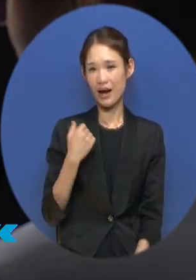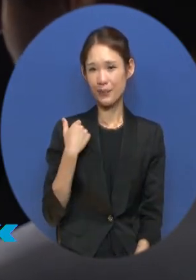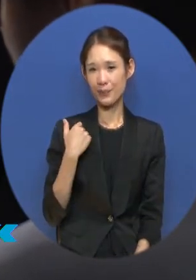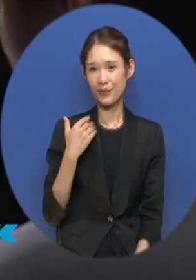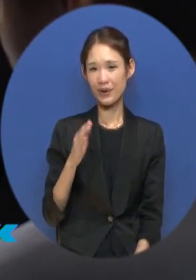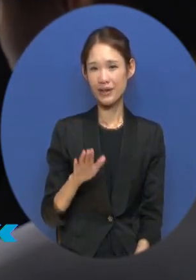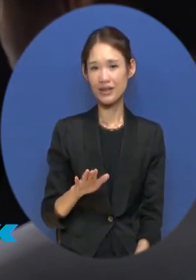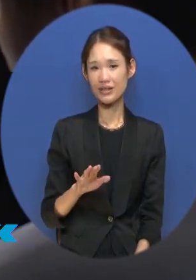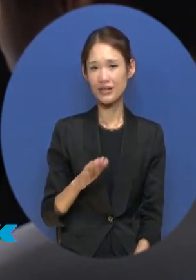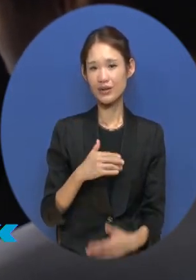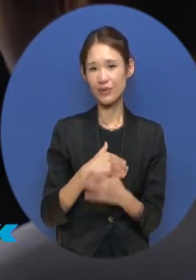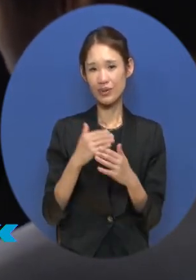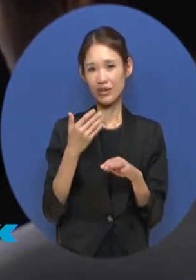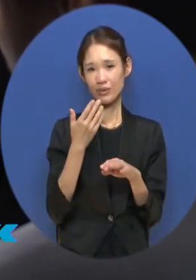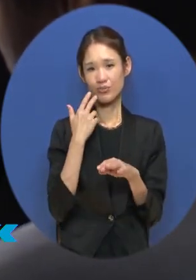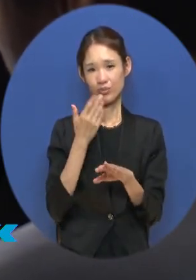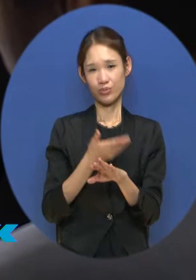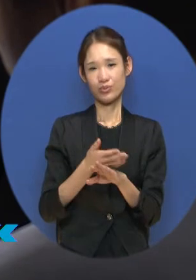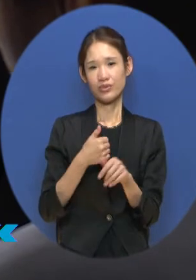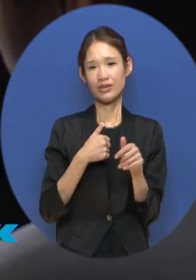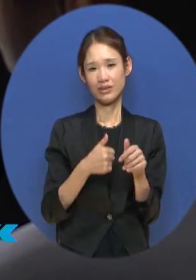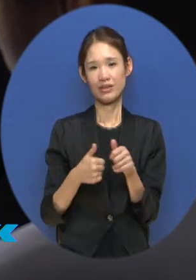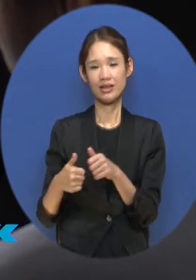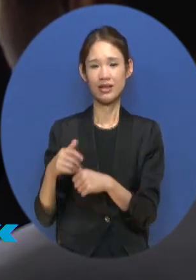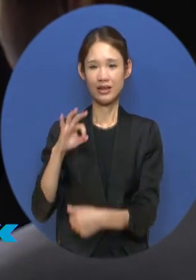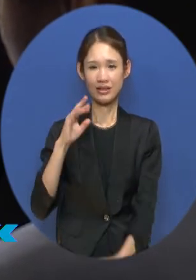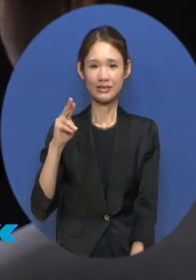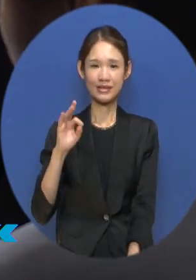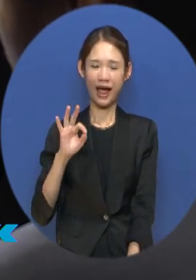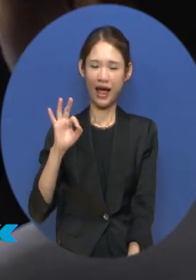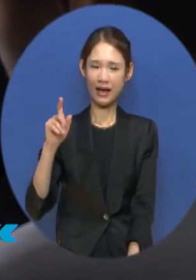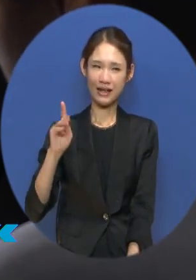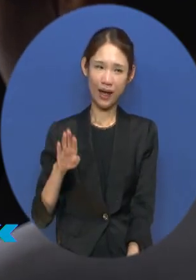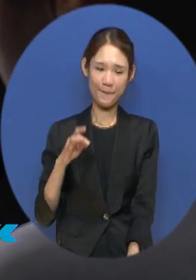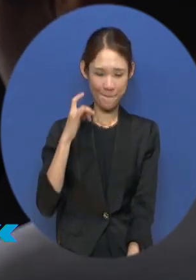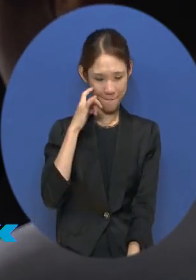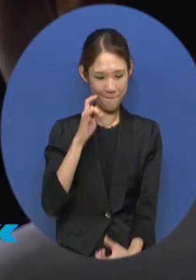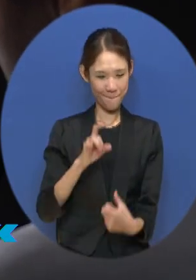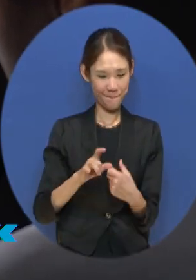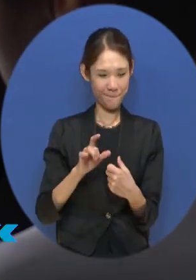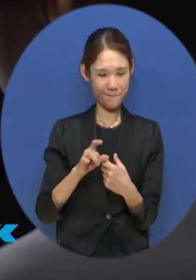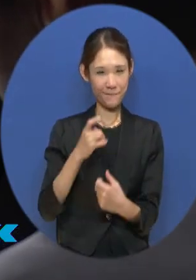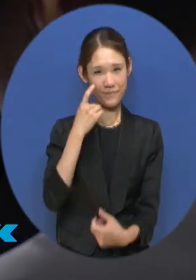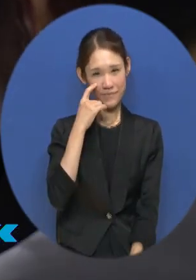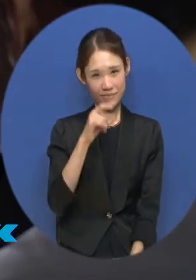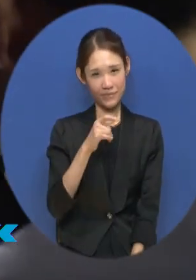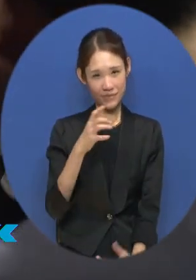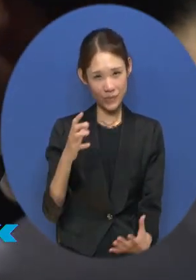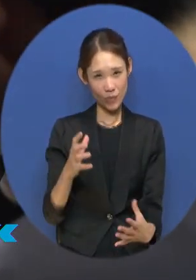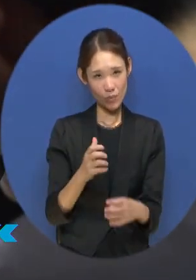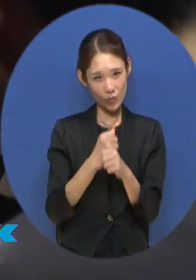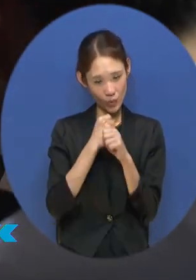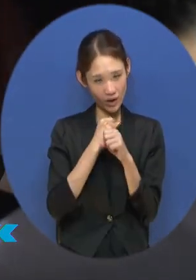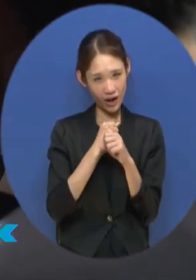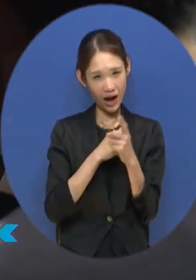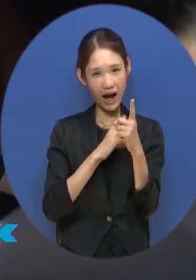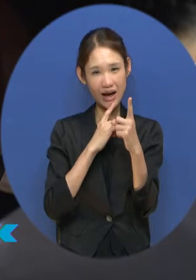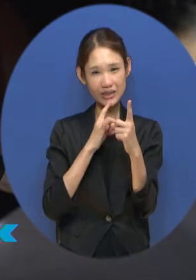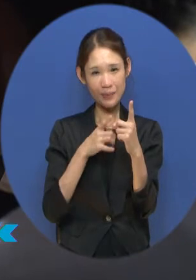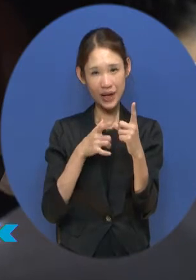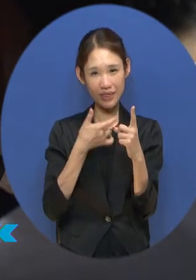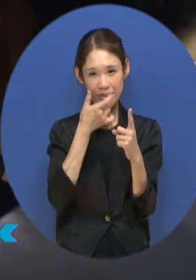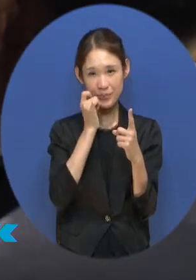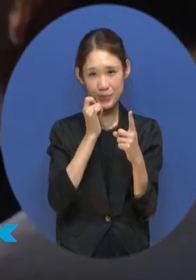공간 부피에 따라서 양압을 유지할 수 있는 방법도 한번 고려해보고 이렇게 좀 복합적으로 해야지 단 한 가지 장치로